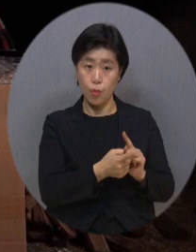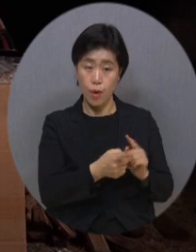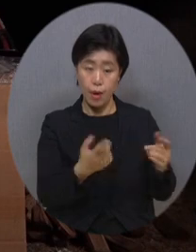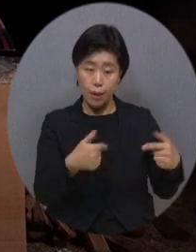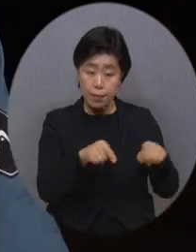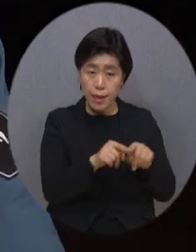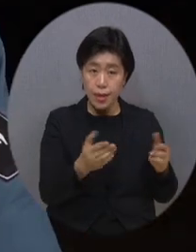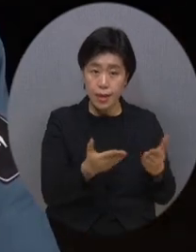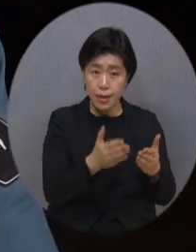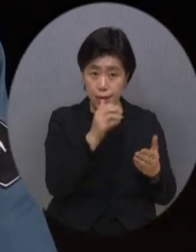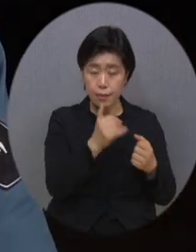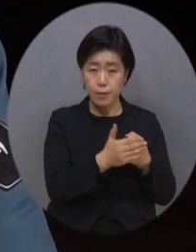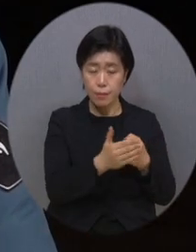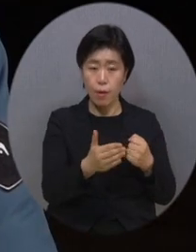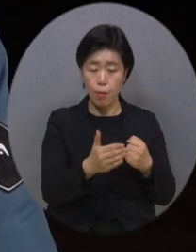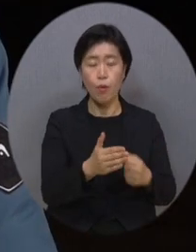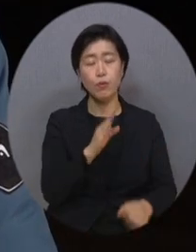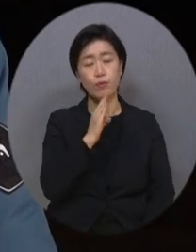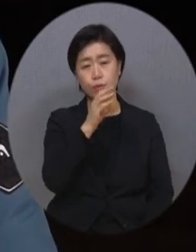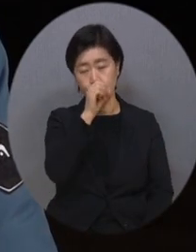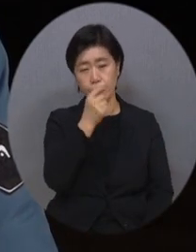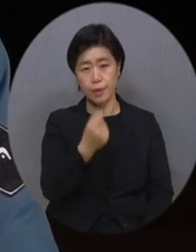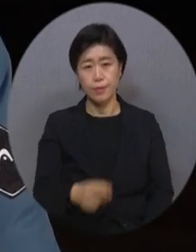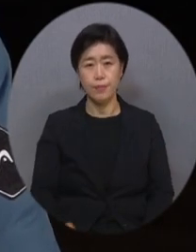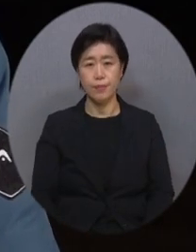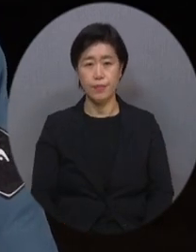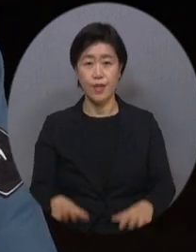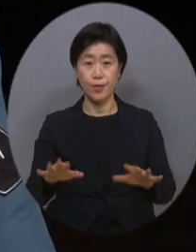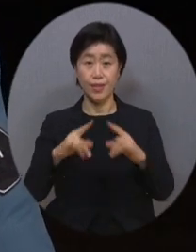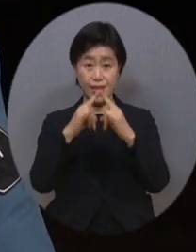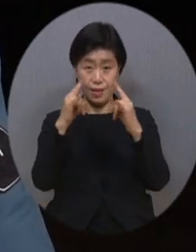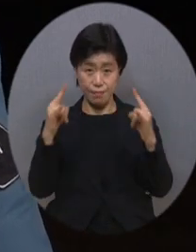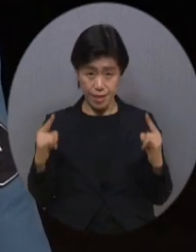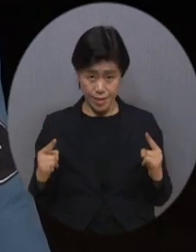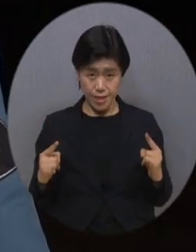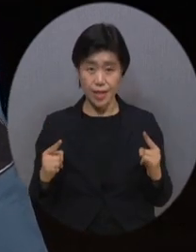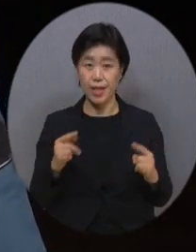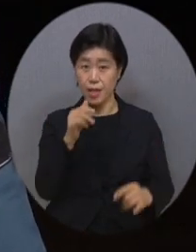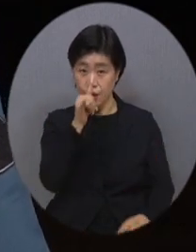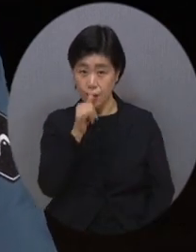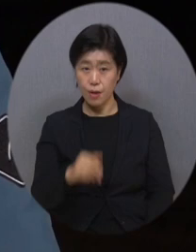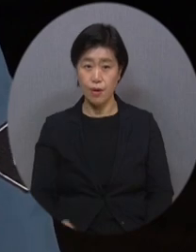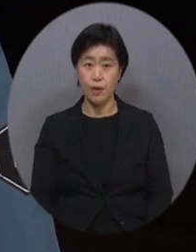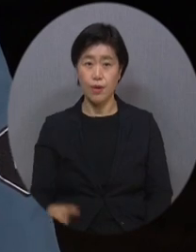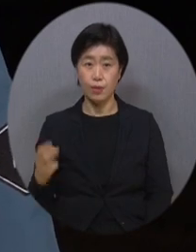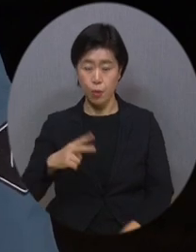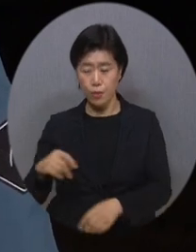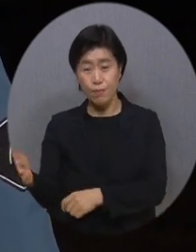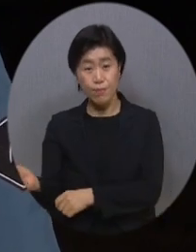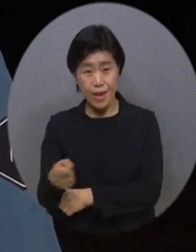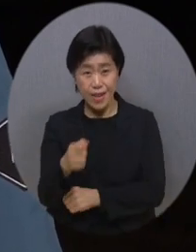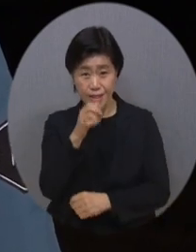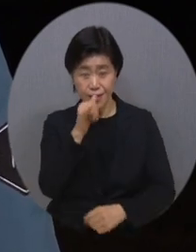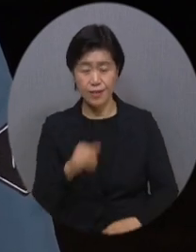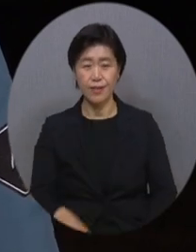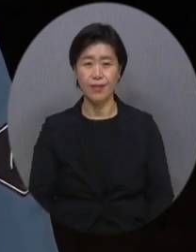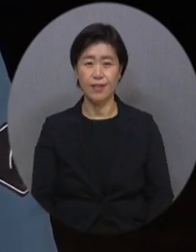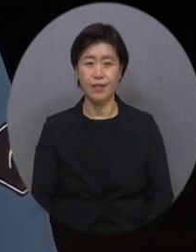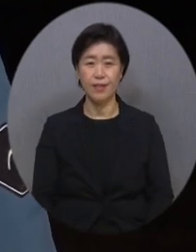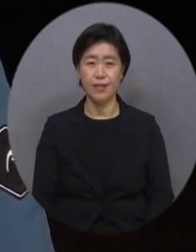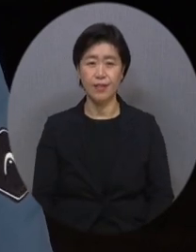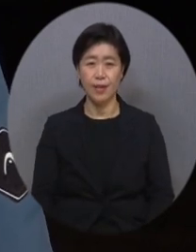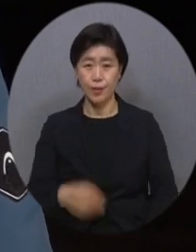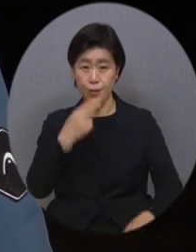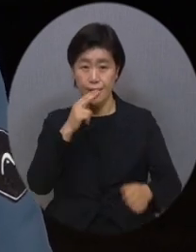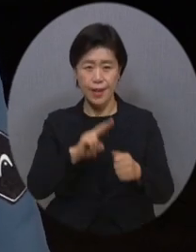같아요. 야, 우리 이제 오늘 이렇게 또 캠핑까지 하고, 또 이렇게 또 우리가 팟골프도 하고, 이게 막 도전